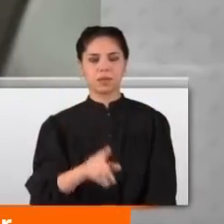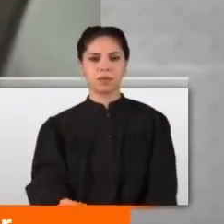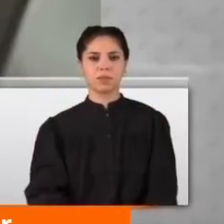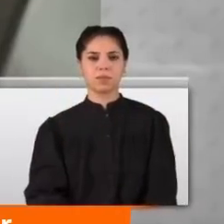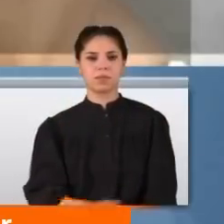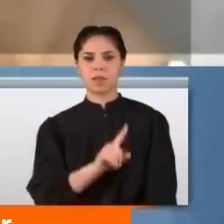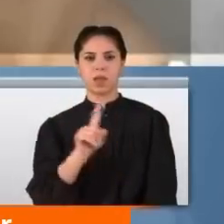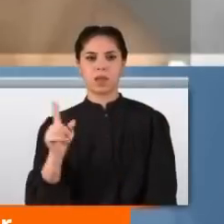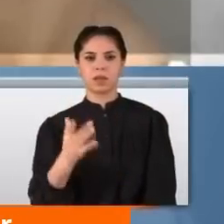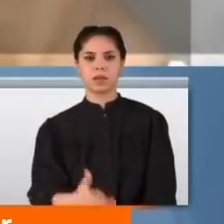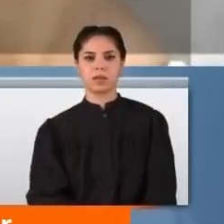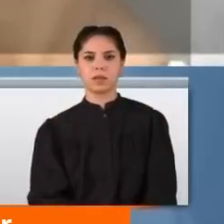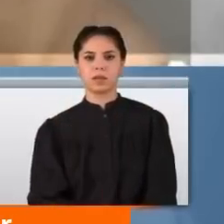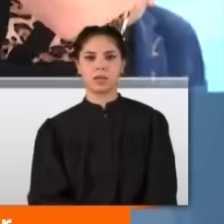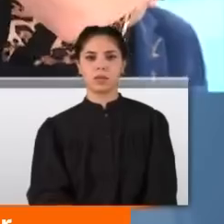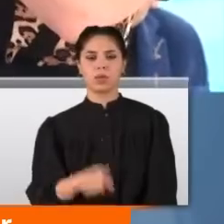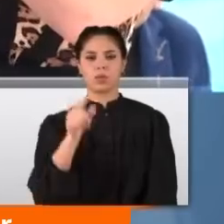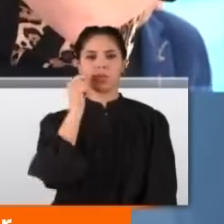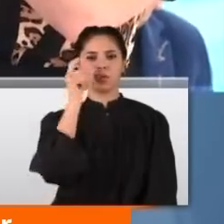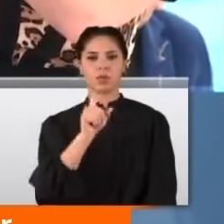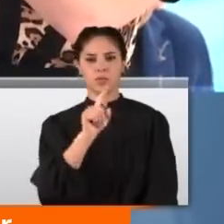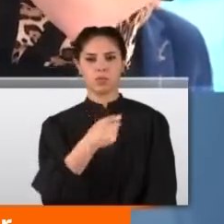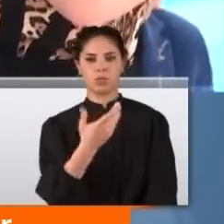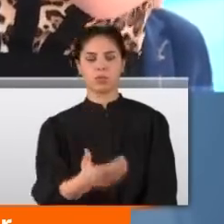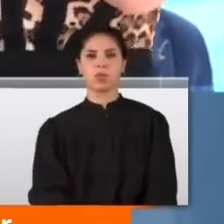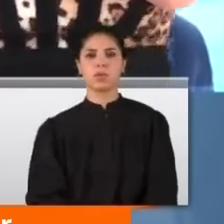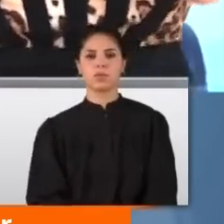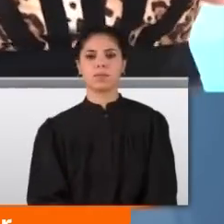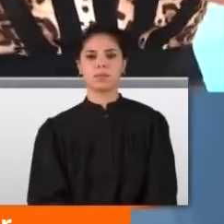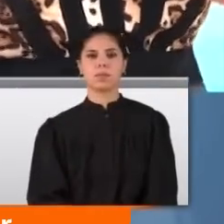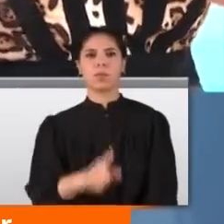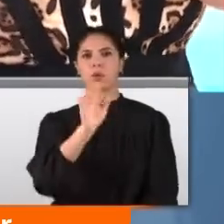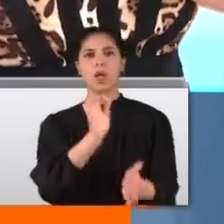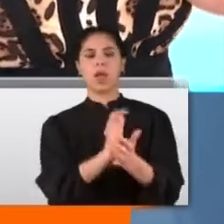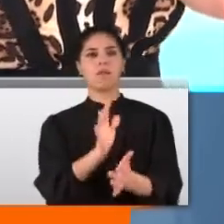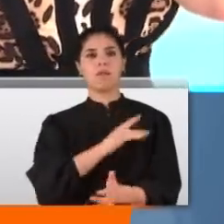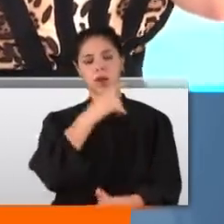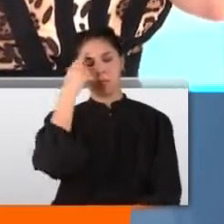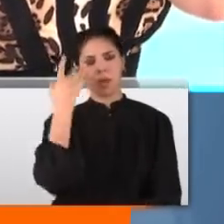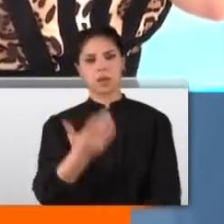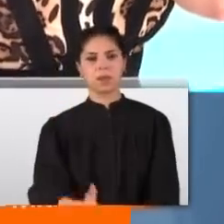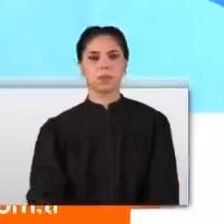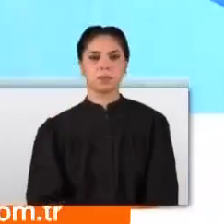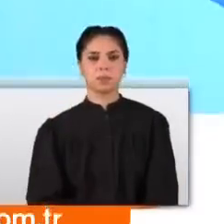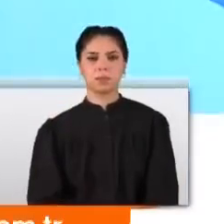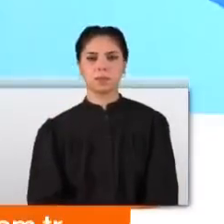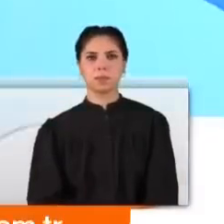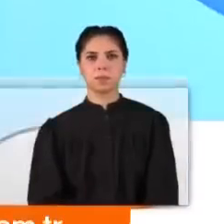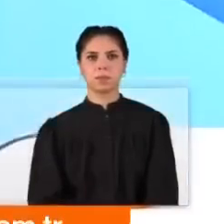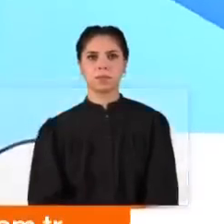mi? Hı-hı. Burak bu kişiyi mi buldu? Hay Allah'ım ya Rabbim. Belki onun da bir ailesi var yani eğer senin çocuğun değilse. Evet ya.